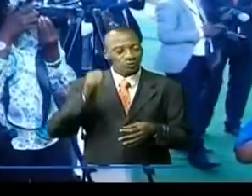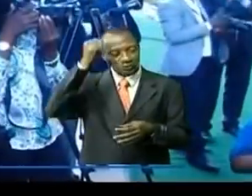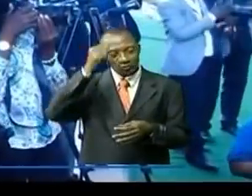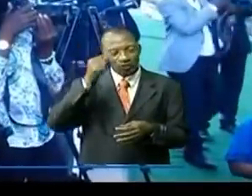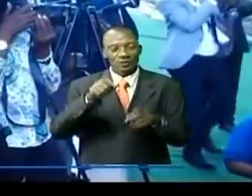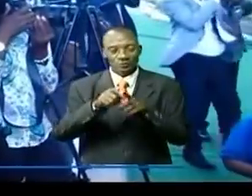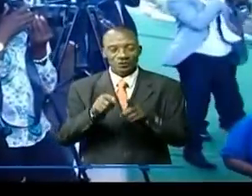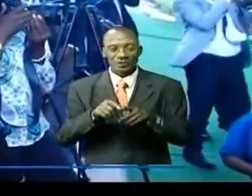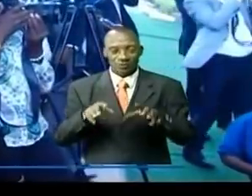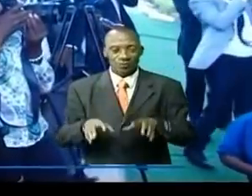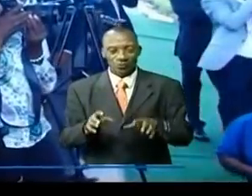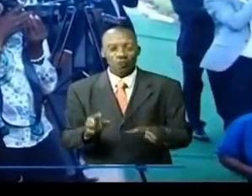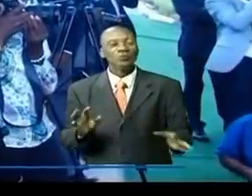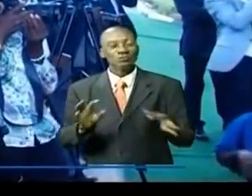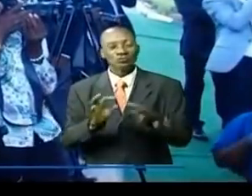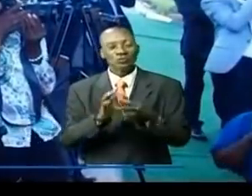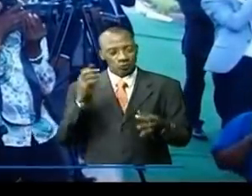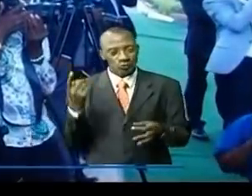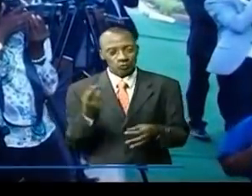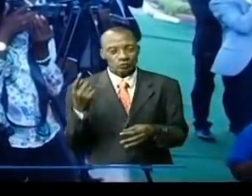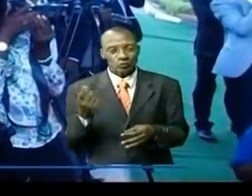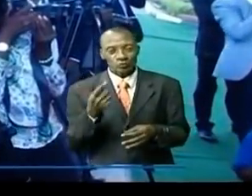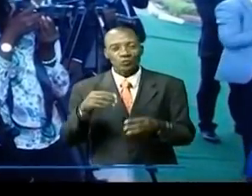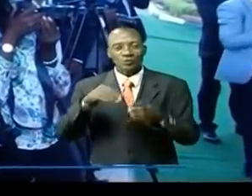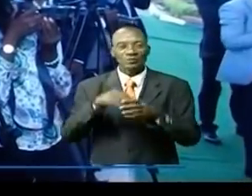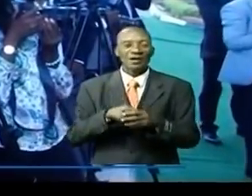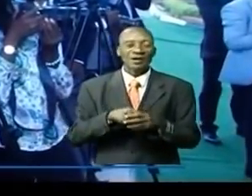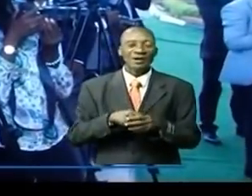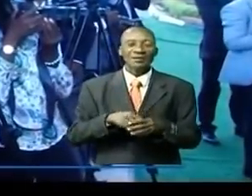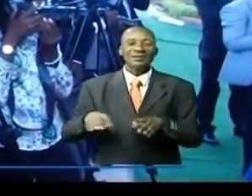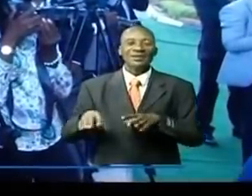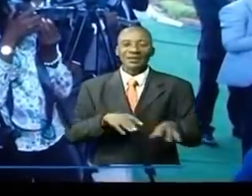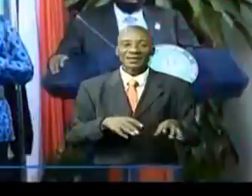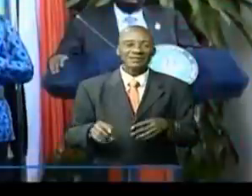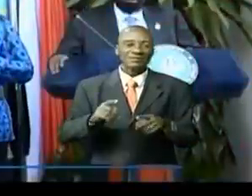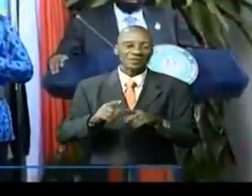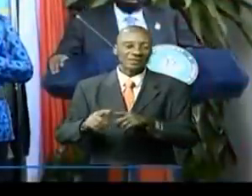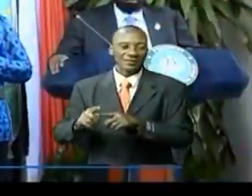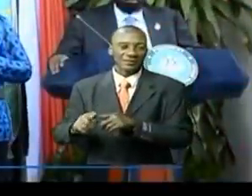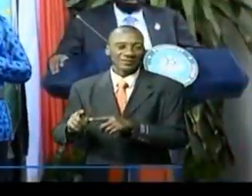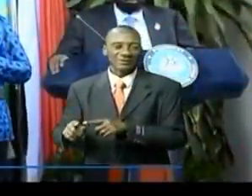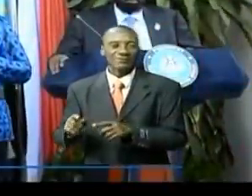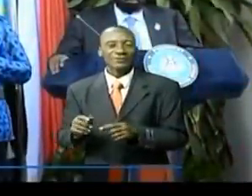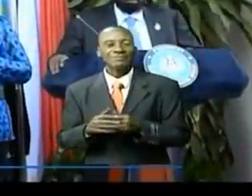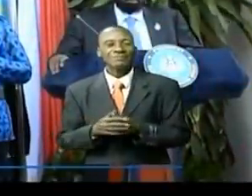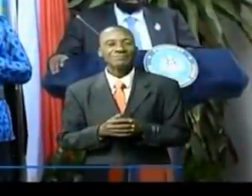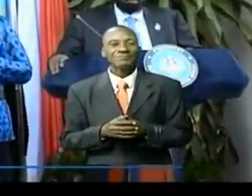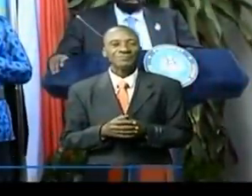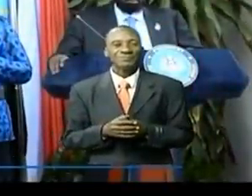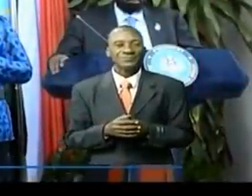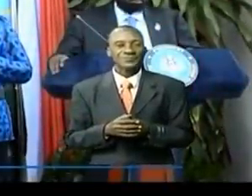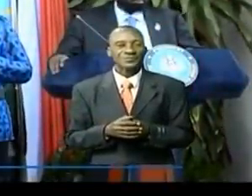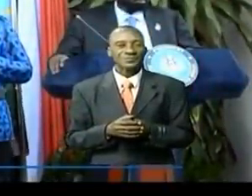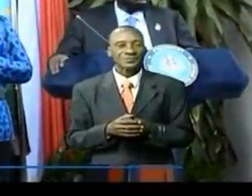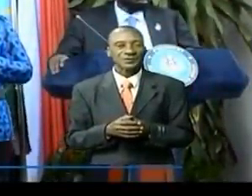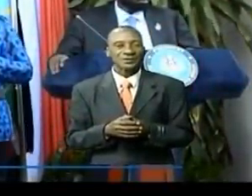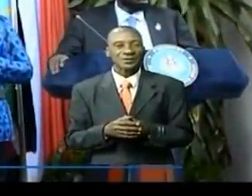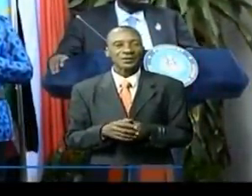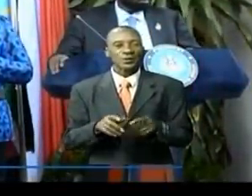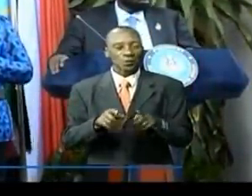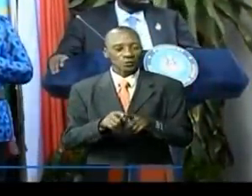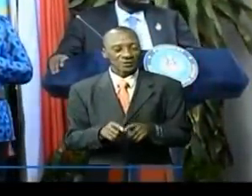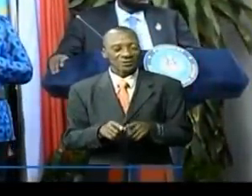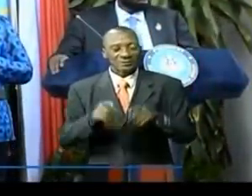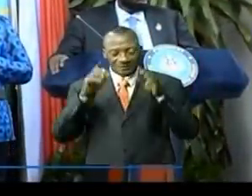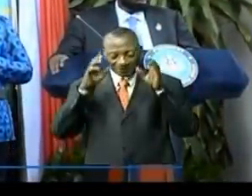moment, et il est plus que utile que les enfants de l'Afrique puissent s'unir et